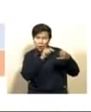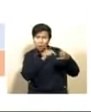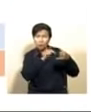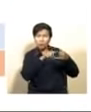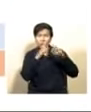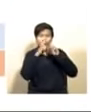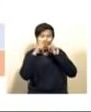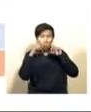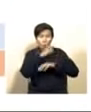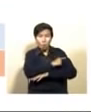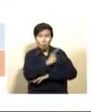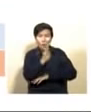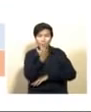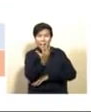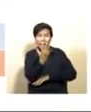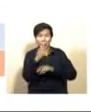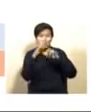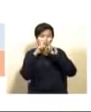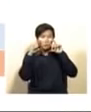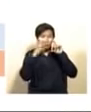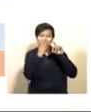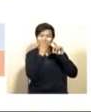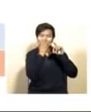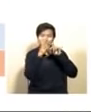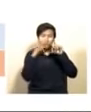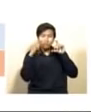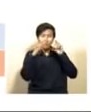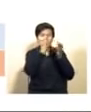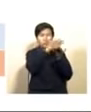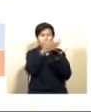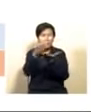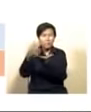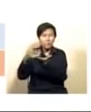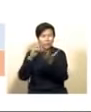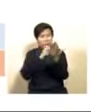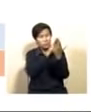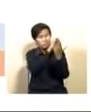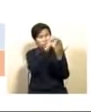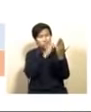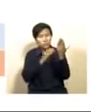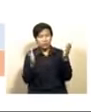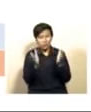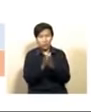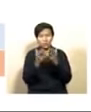ยโควิด-19เท่านั้นอันนี้คือเราดำเนินการต่อครับ